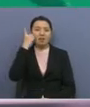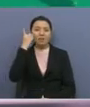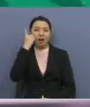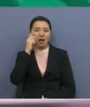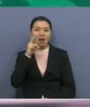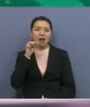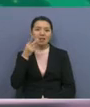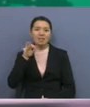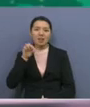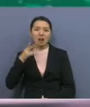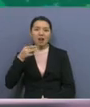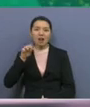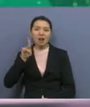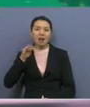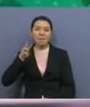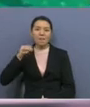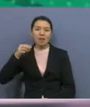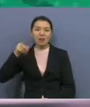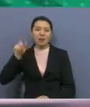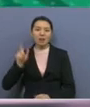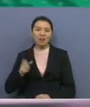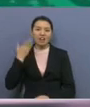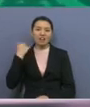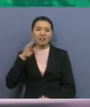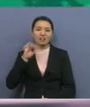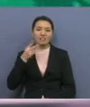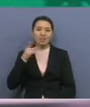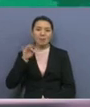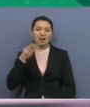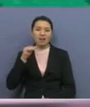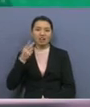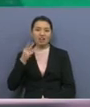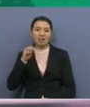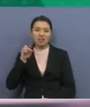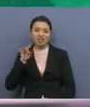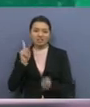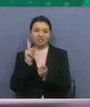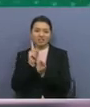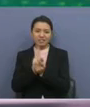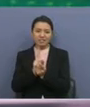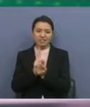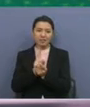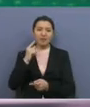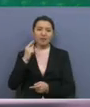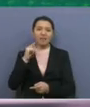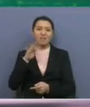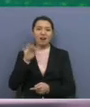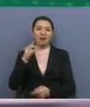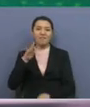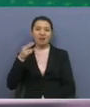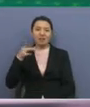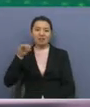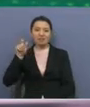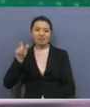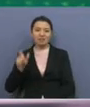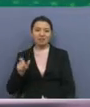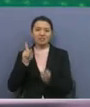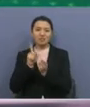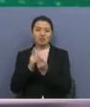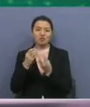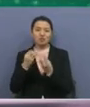канцлері Ангела Меркельмен, бұрынғы канцлер Маркель Шрайдермен, федеральді президент Франк Вальтер Штайнмайермен